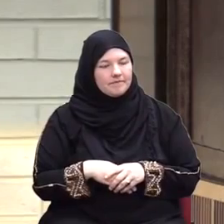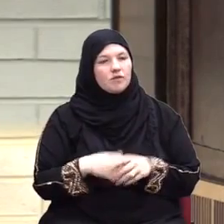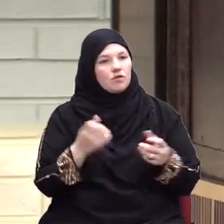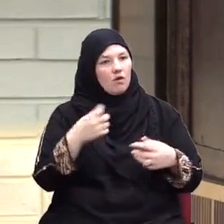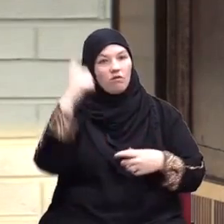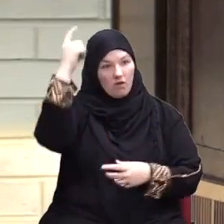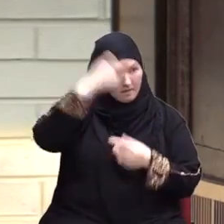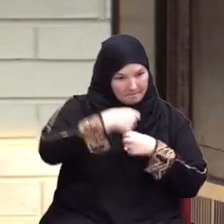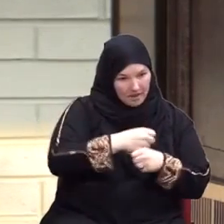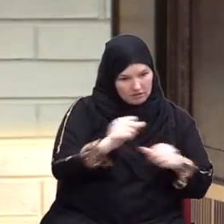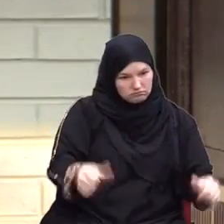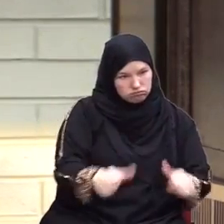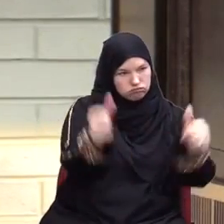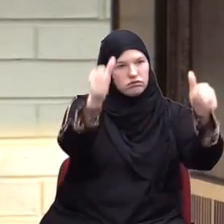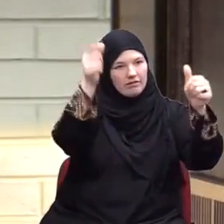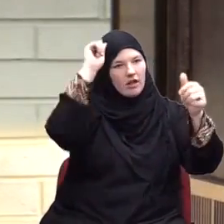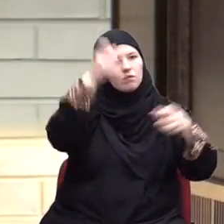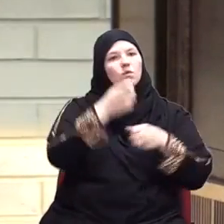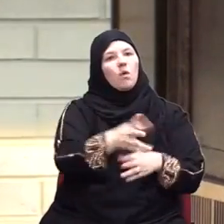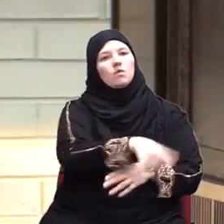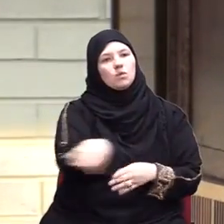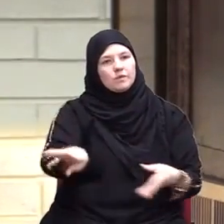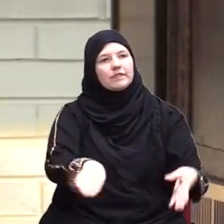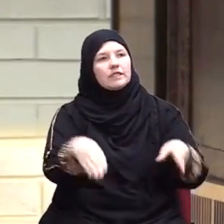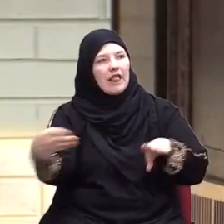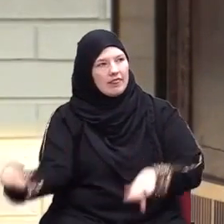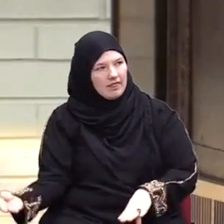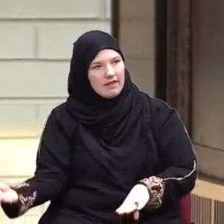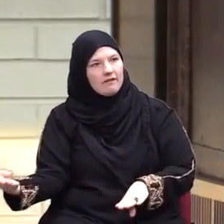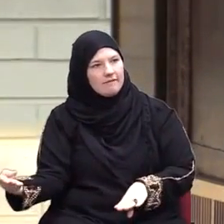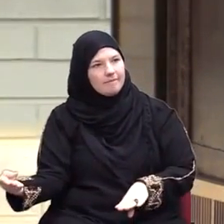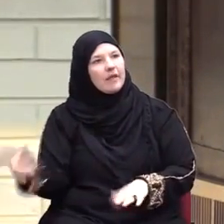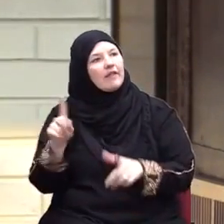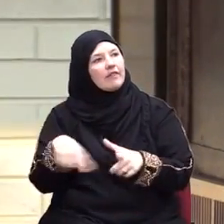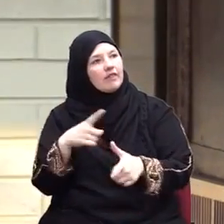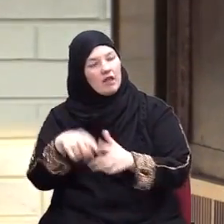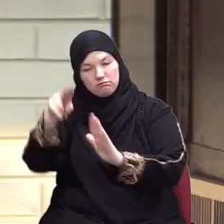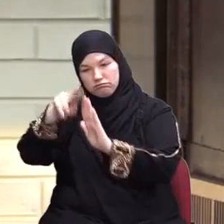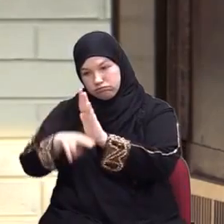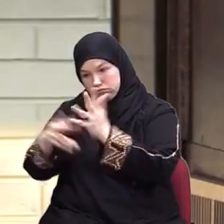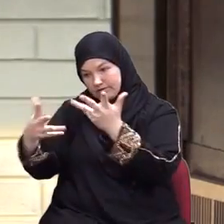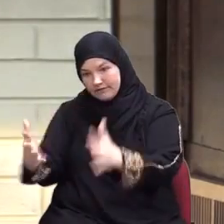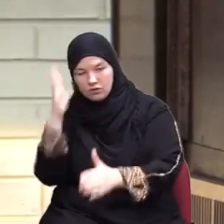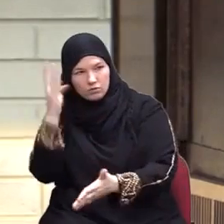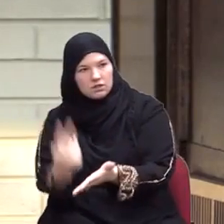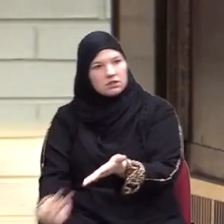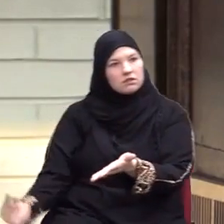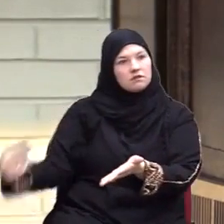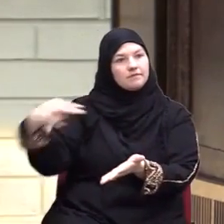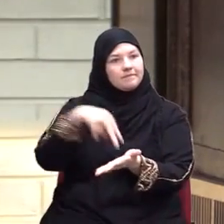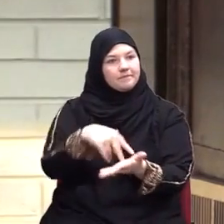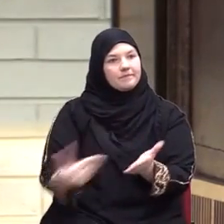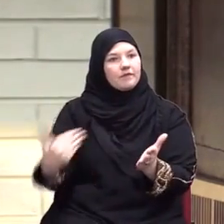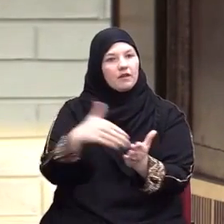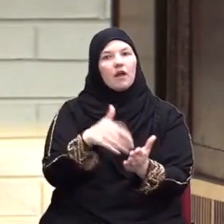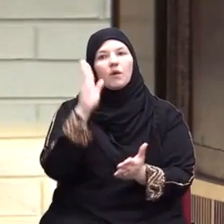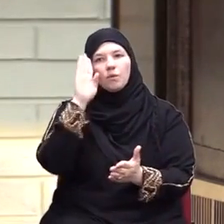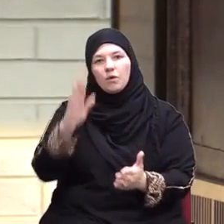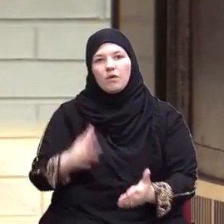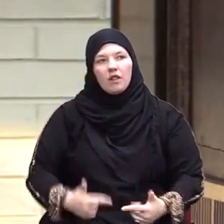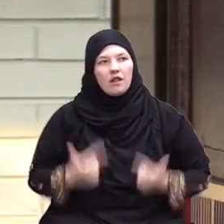Then ثُمَّ يُحْيِيكُمْ. Then he will resurrect you. He will revive